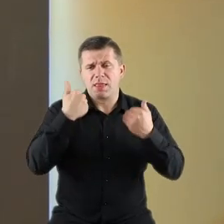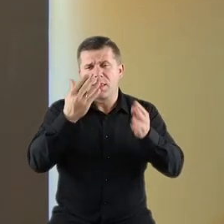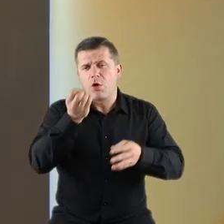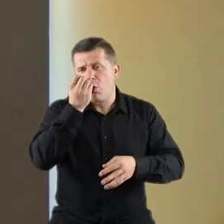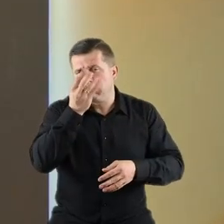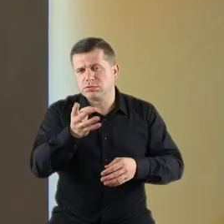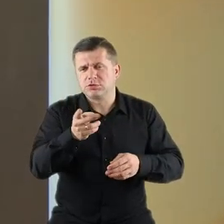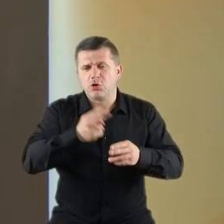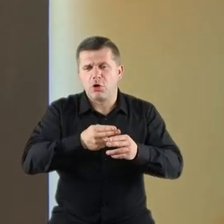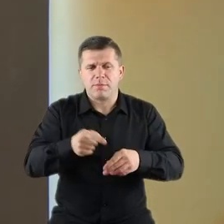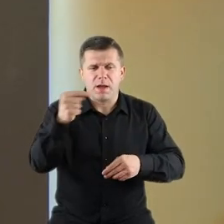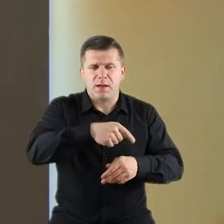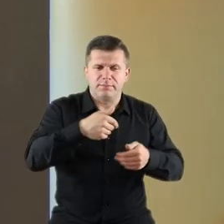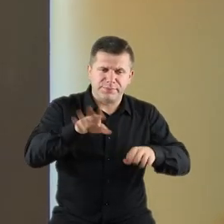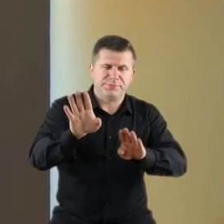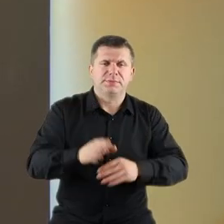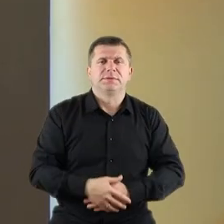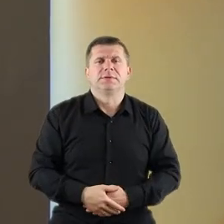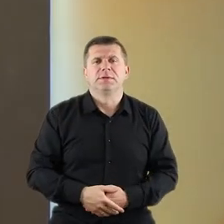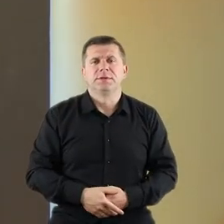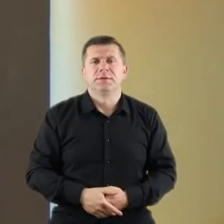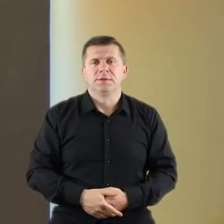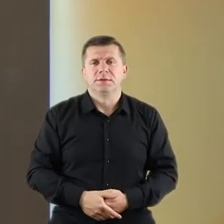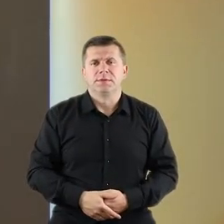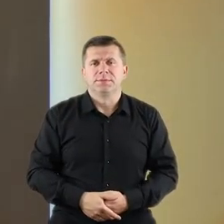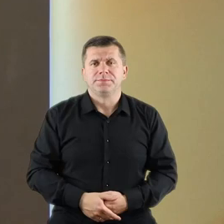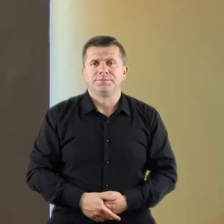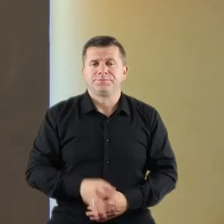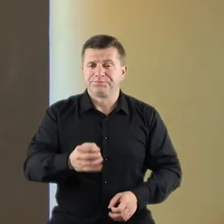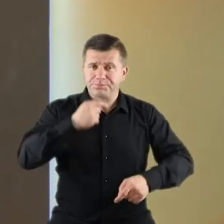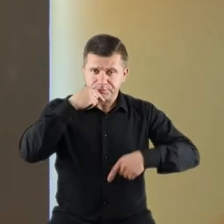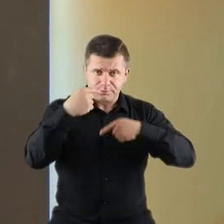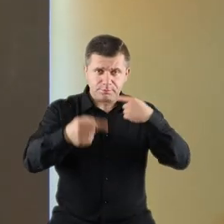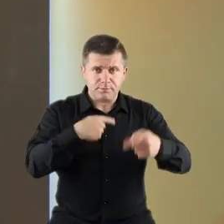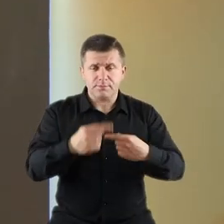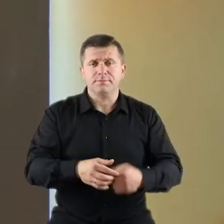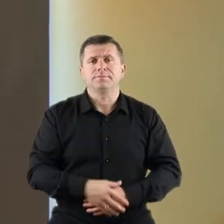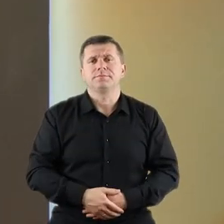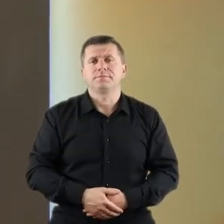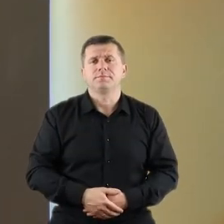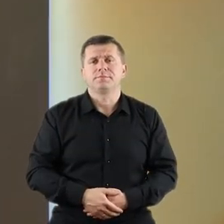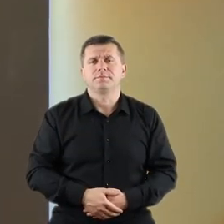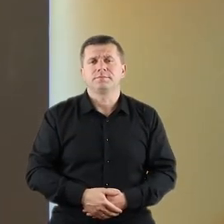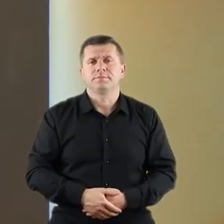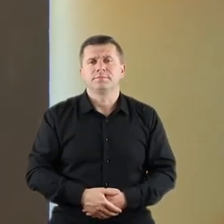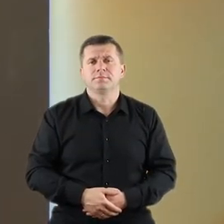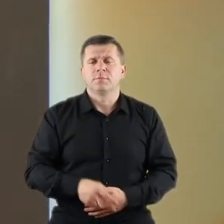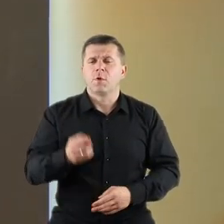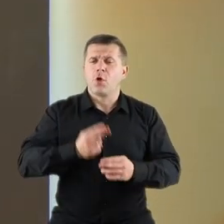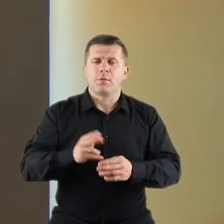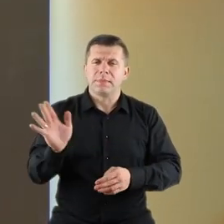sposób chorobę a teraz Proszę państwa opowiem o właściwie nie o chorobie